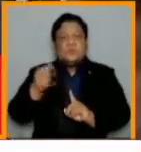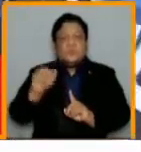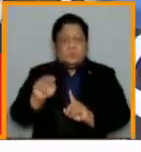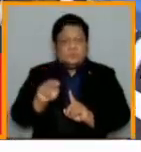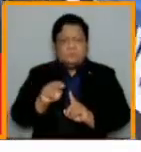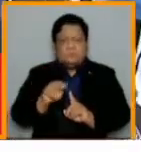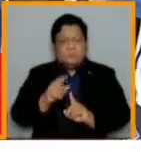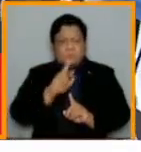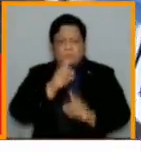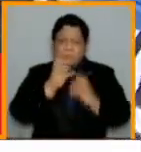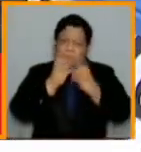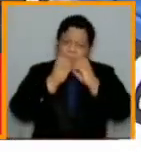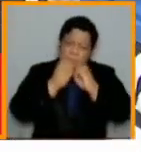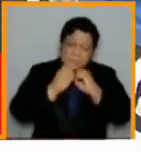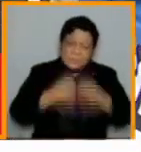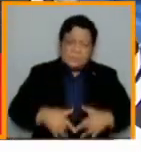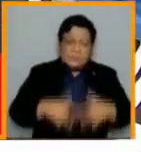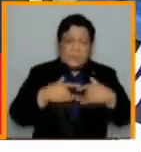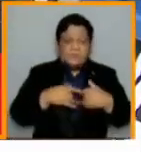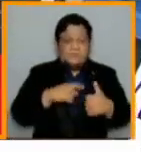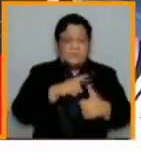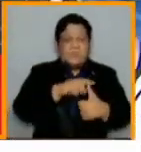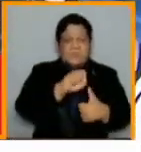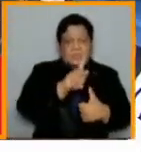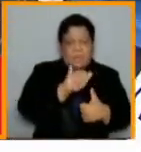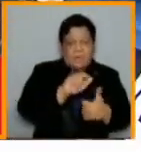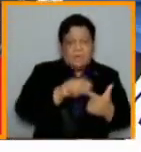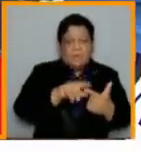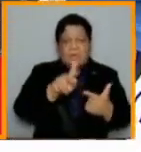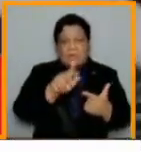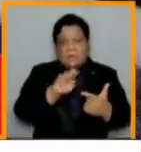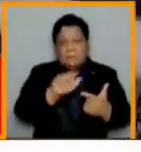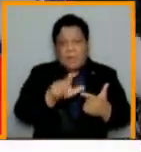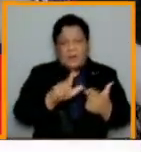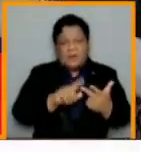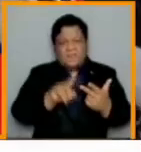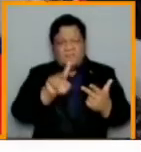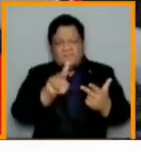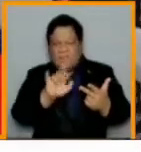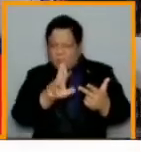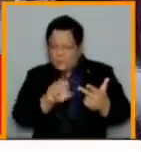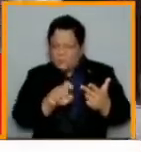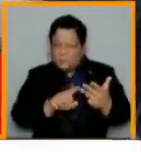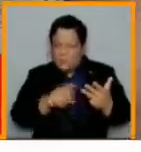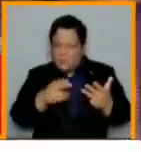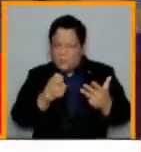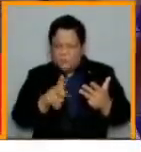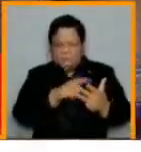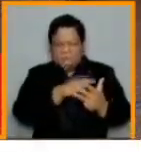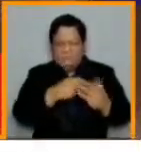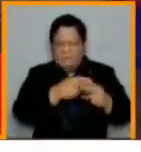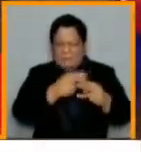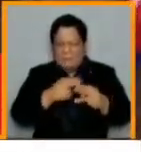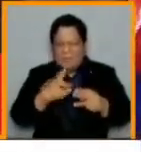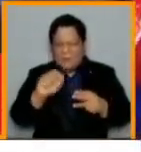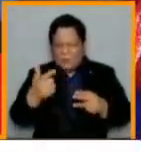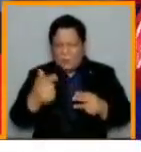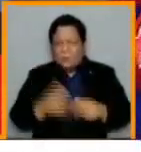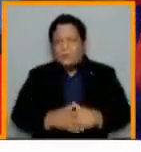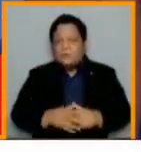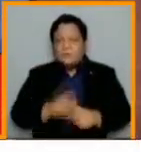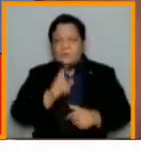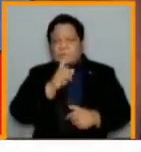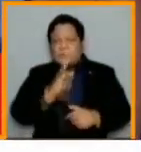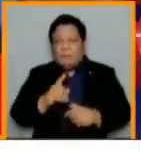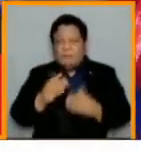buhay ni Naskay, Kambal, Virus at Pook. Kahit imbes na pera o gamit sa bahay ang sagipin, mas pinili niya ang mga